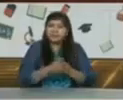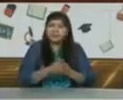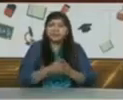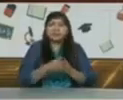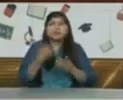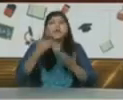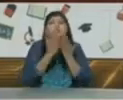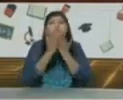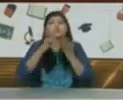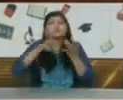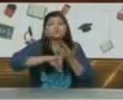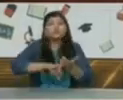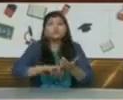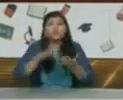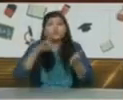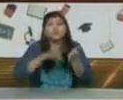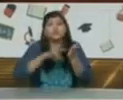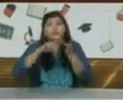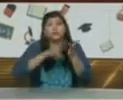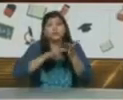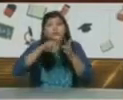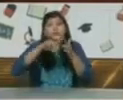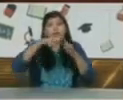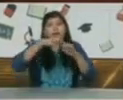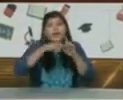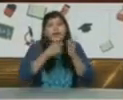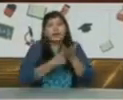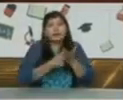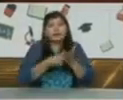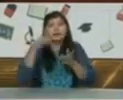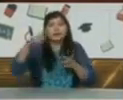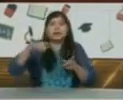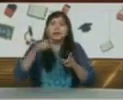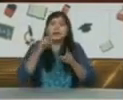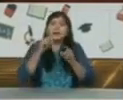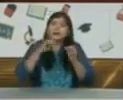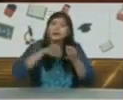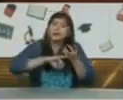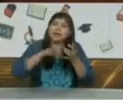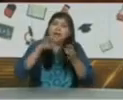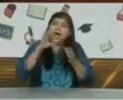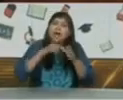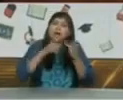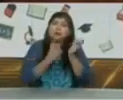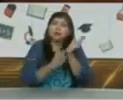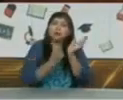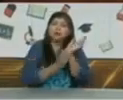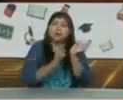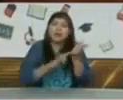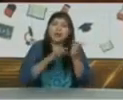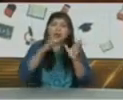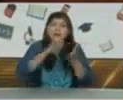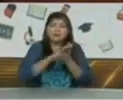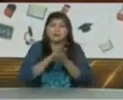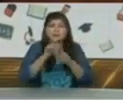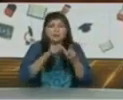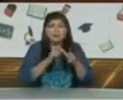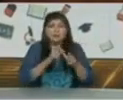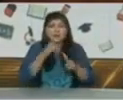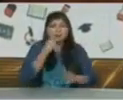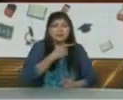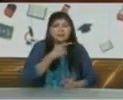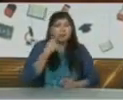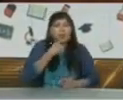नाम विवेकानंद केंद्र विद्यालय निर्जुली, डिस्ट्रिक्ट पापुमपारे, स्टेट अरुणाचल प्रदेश है। माननीय प्रधानमंत्री